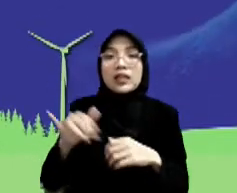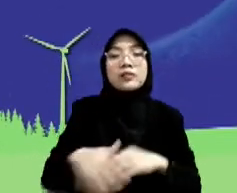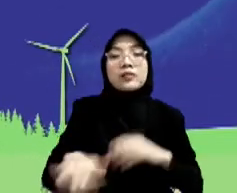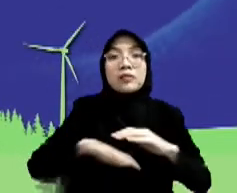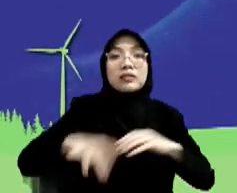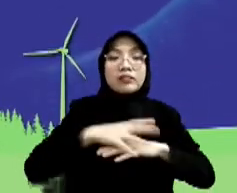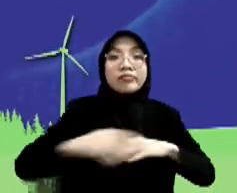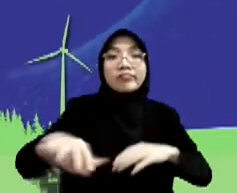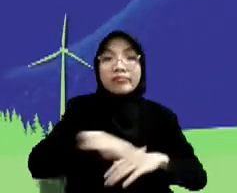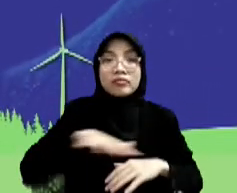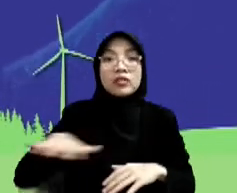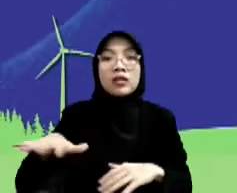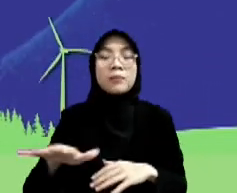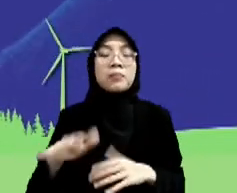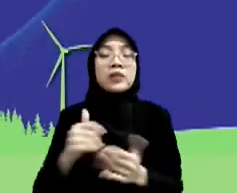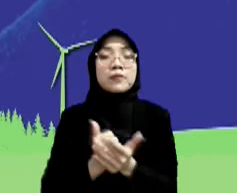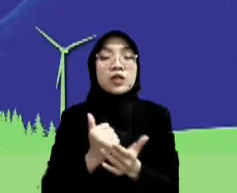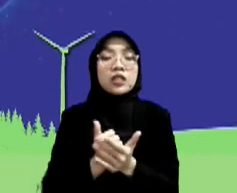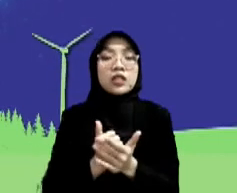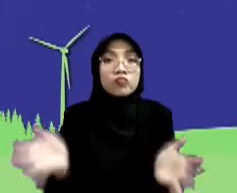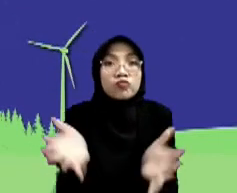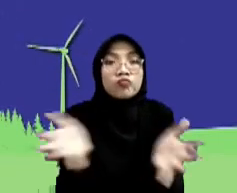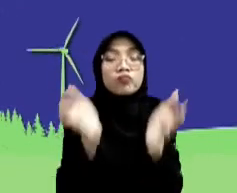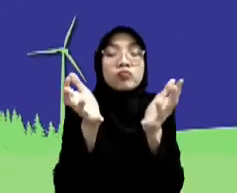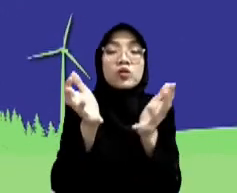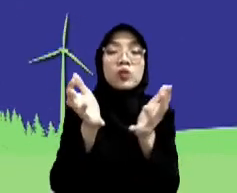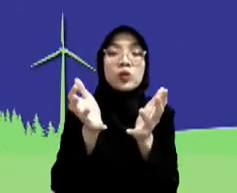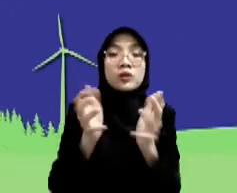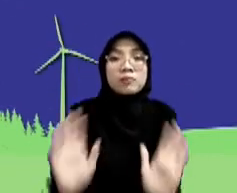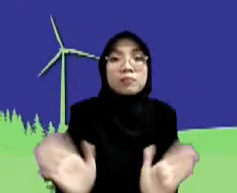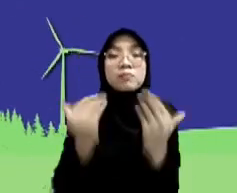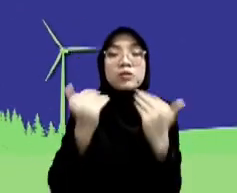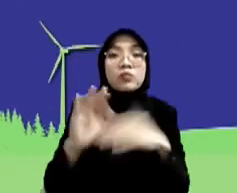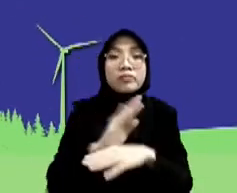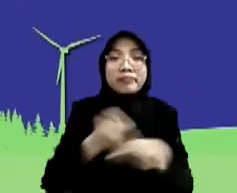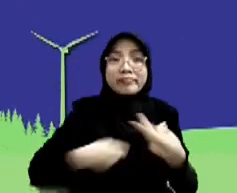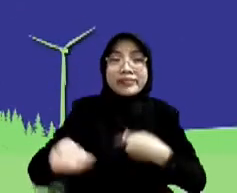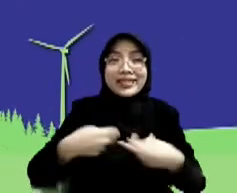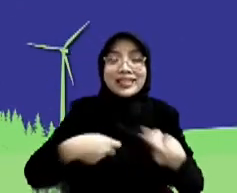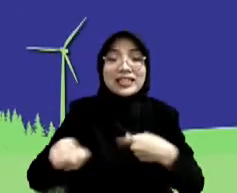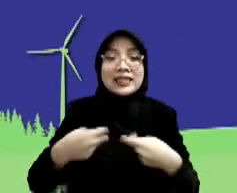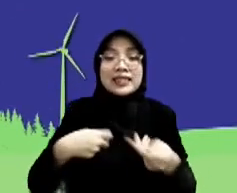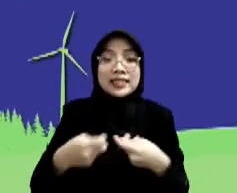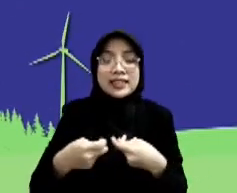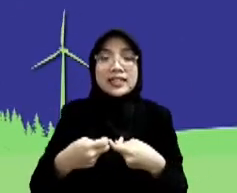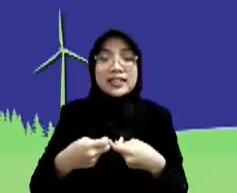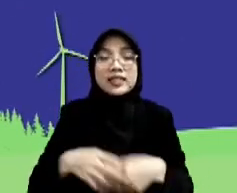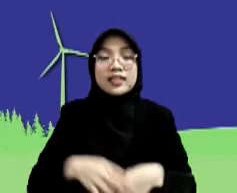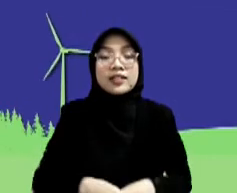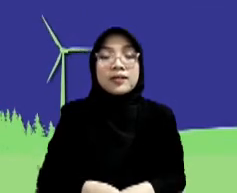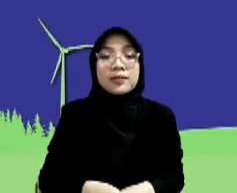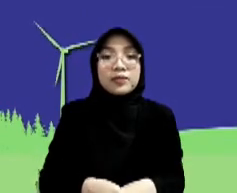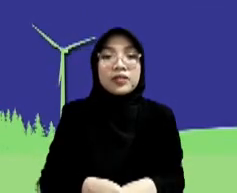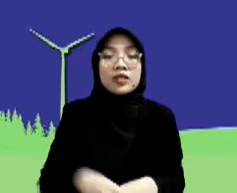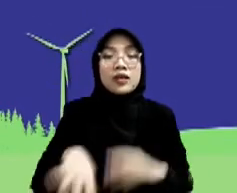sol ya bagaimana mendorong eh mendevelop suatu bisnis eh eh yang